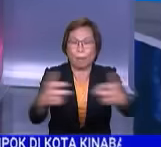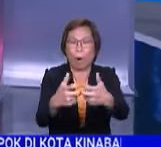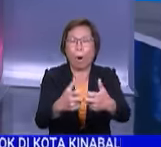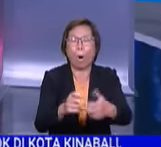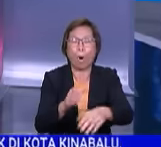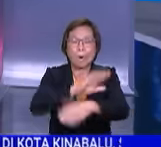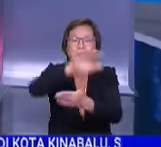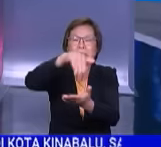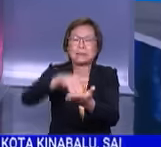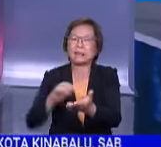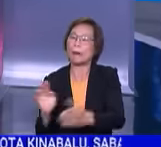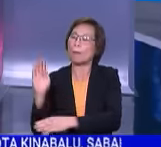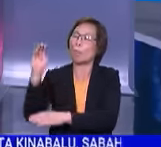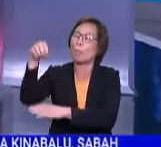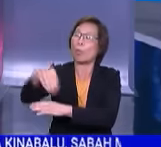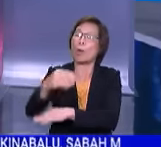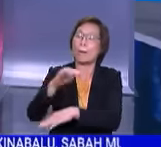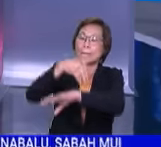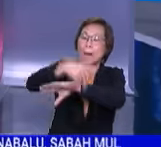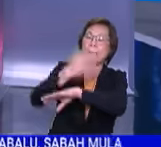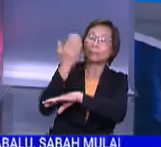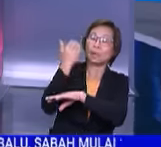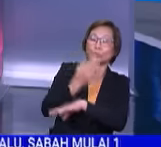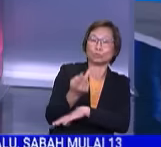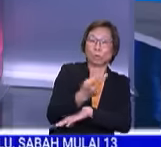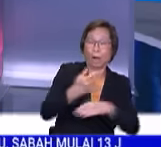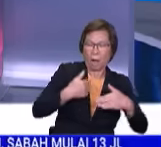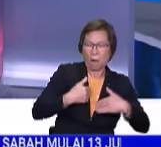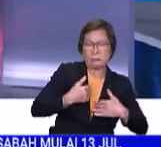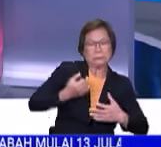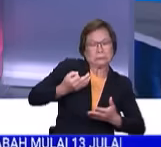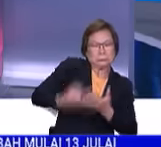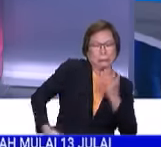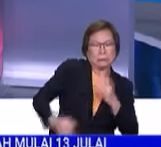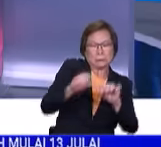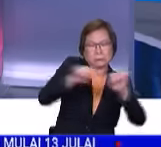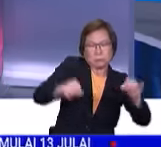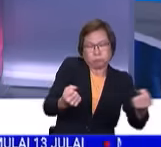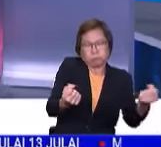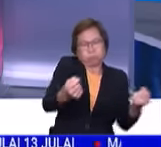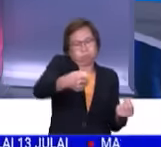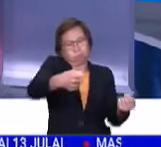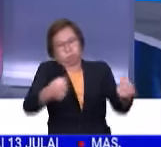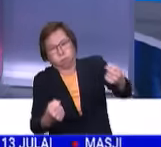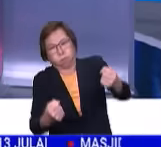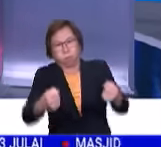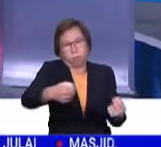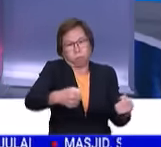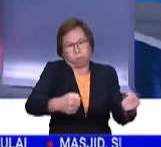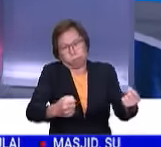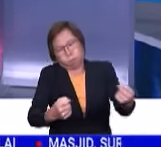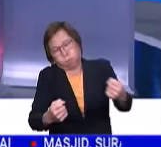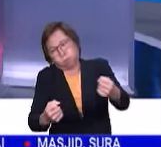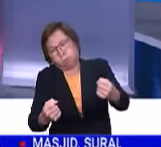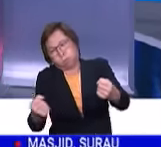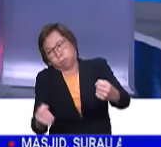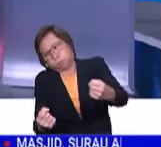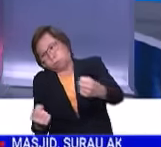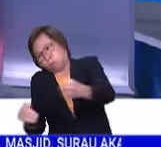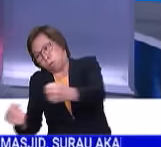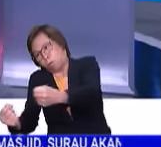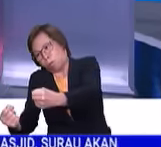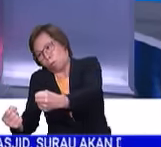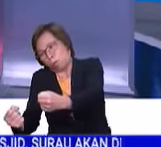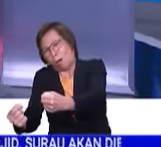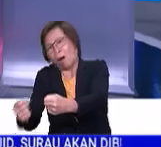MV Galapagos yang dipercayai mengalami kegagalan sistem kemudi telah bergerak ke kanan menghalang laluan